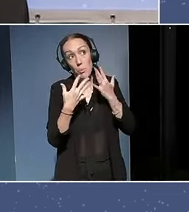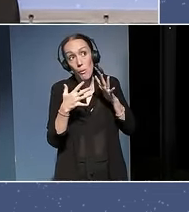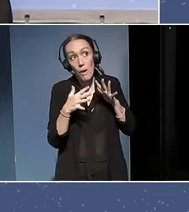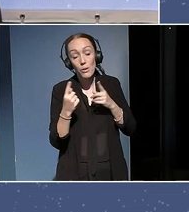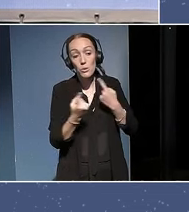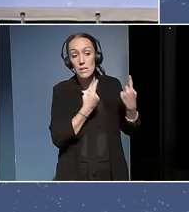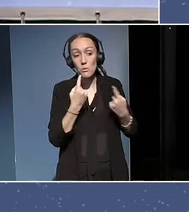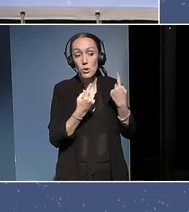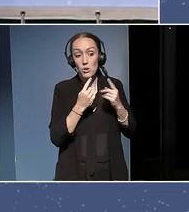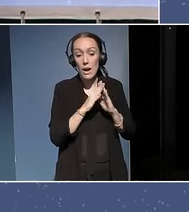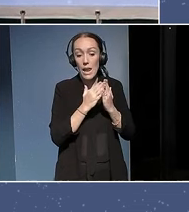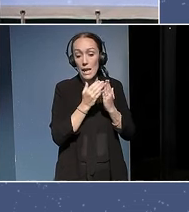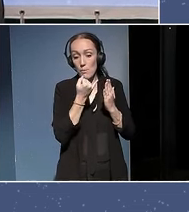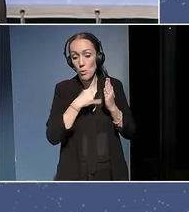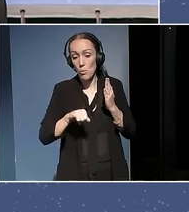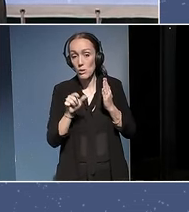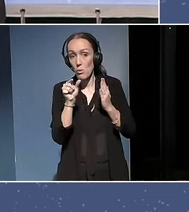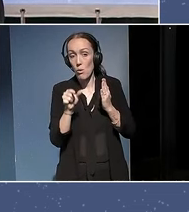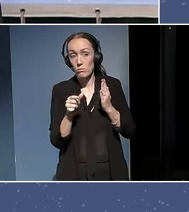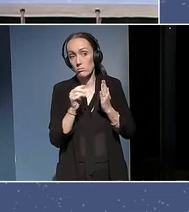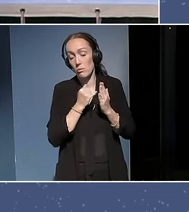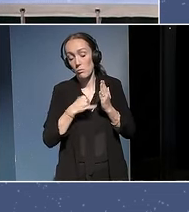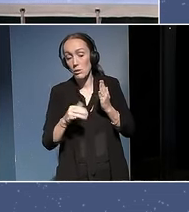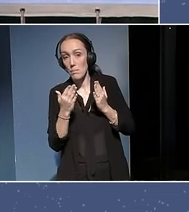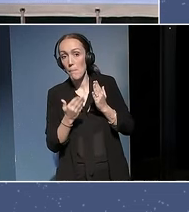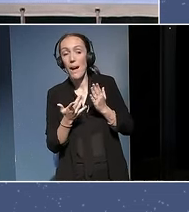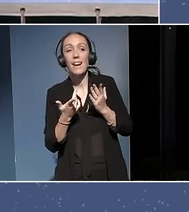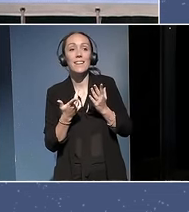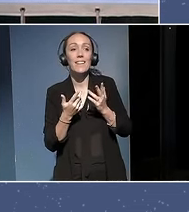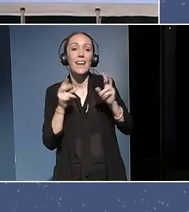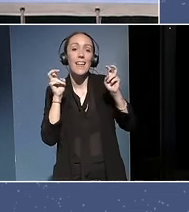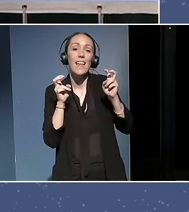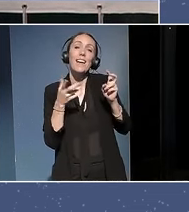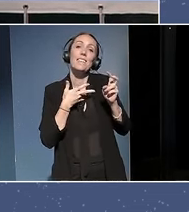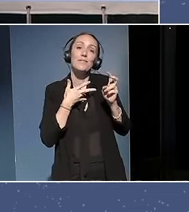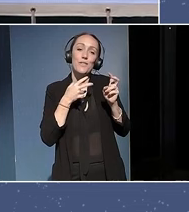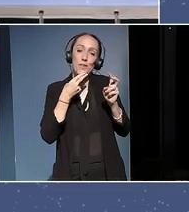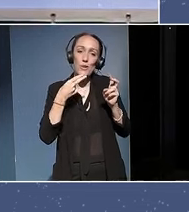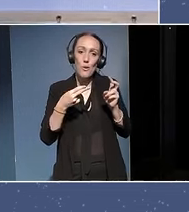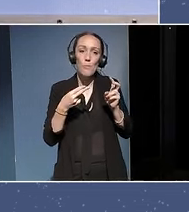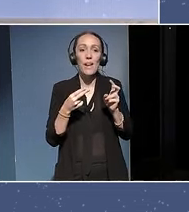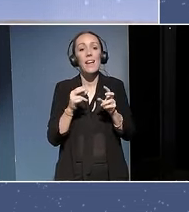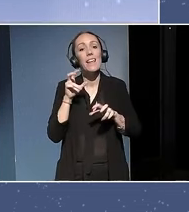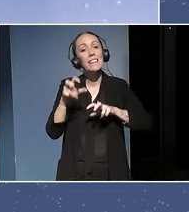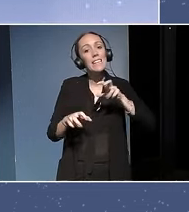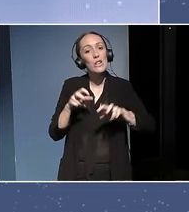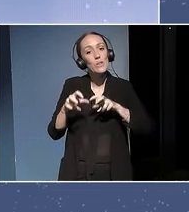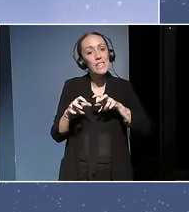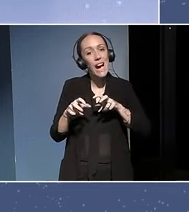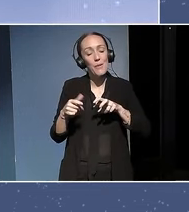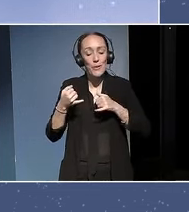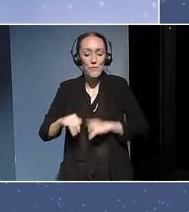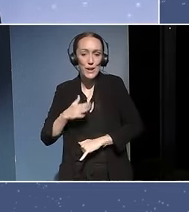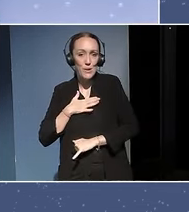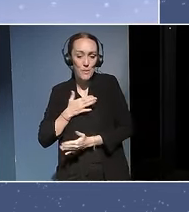capitolo di un libro che ho scritto con mio figlio che si chiama i dinosauri raccontati a mio figlio quando avevo 8 anni lui mi faceva le domande io gli ho